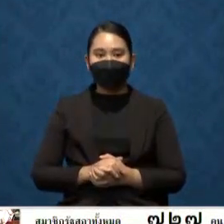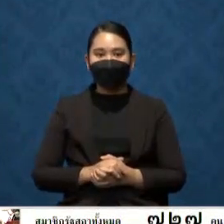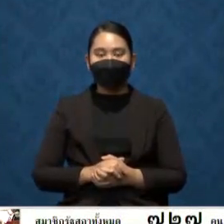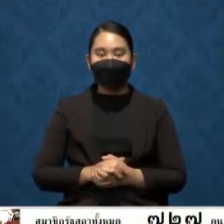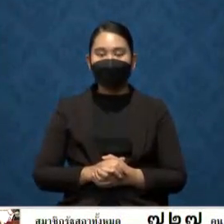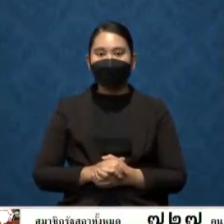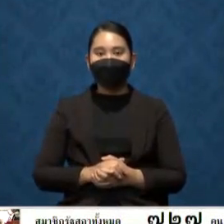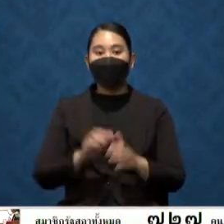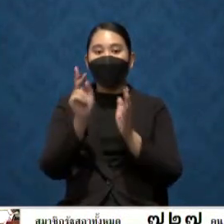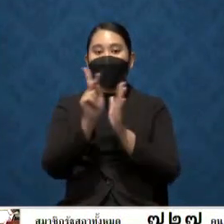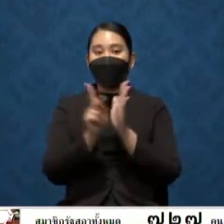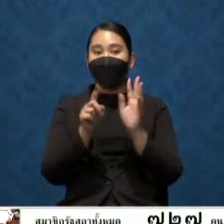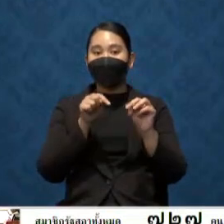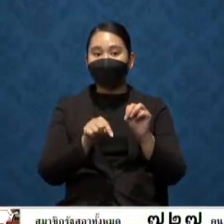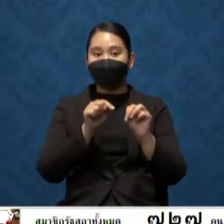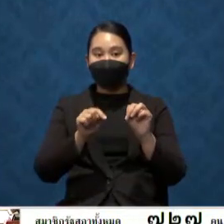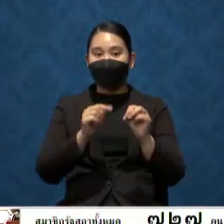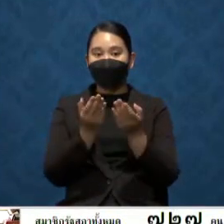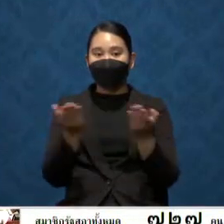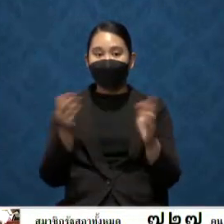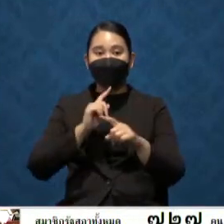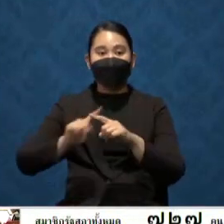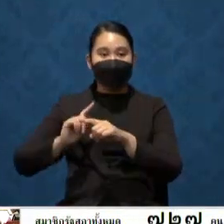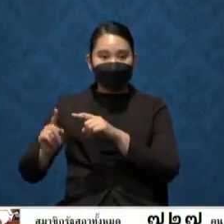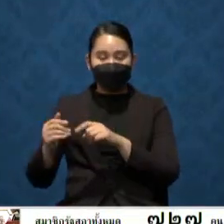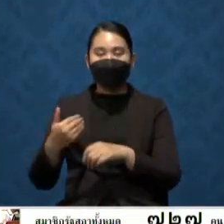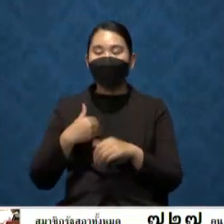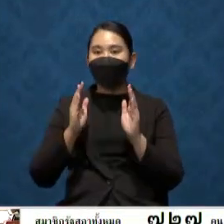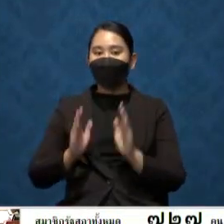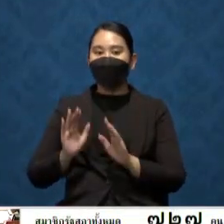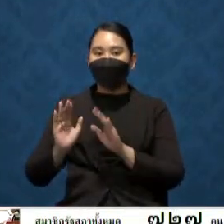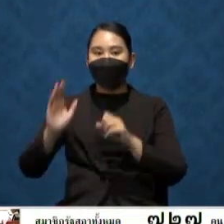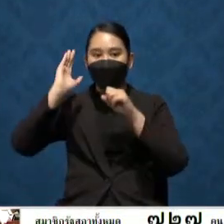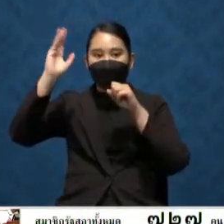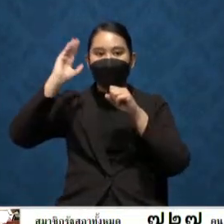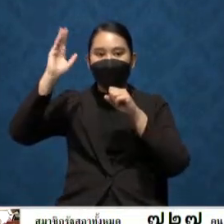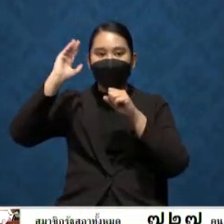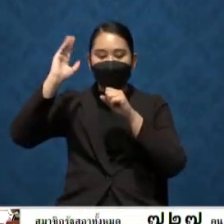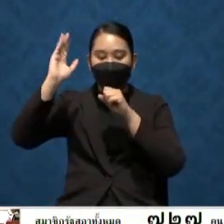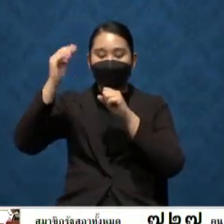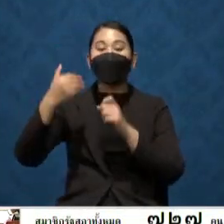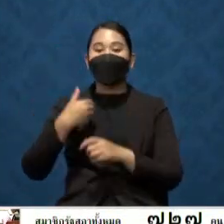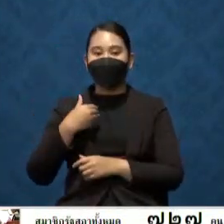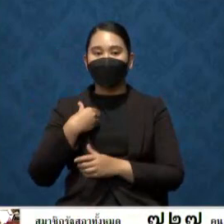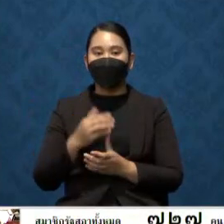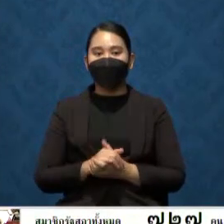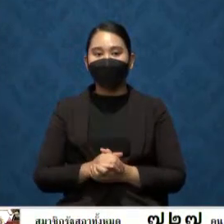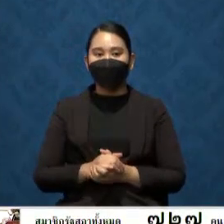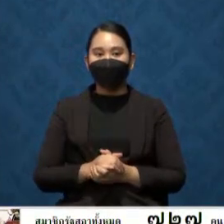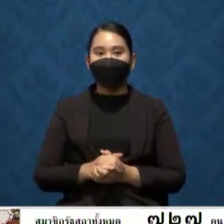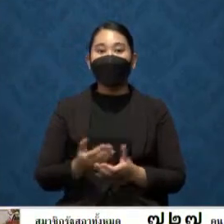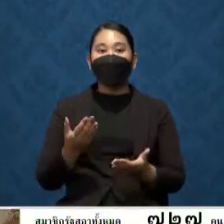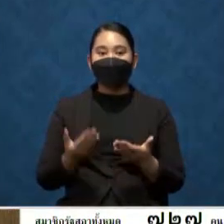มาตราต่างๆที่มีผู้สงวนคำแปลยะติดี